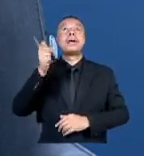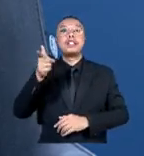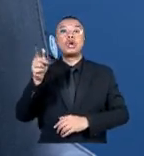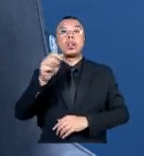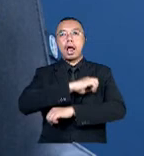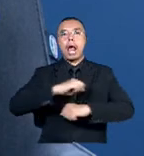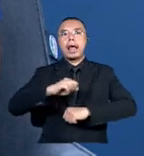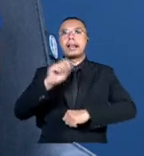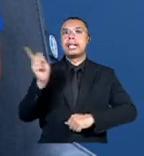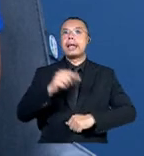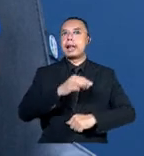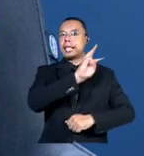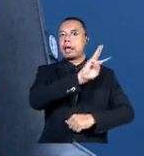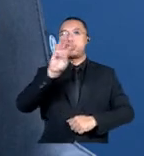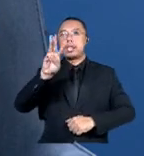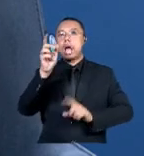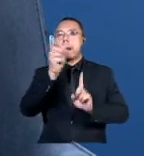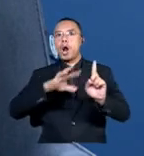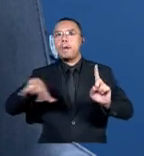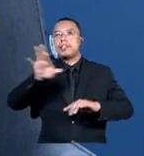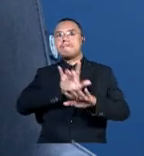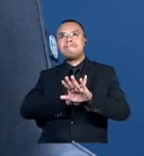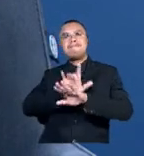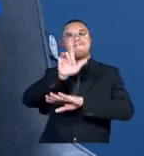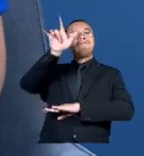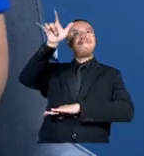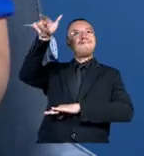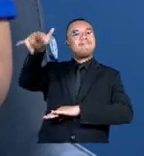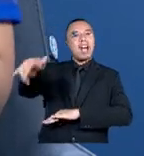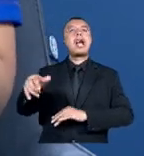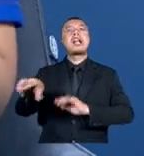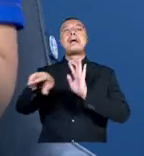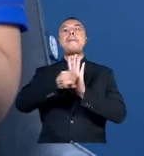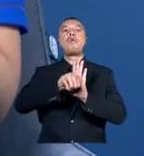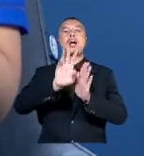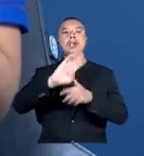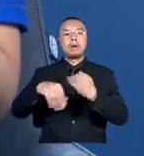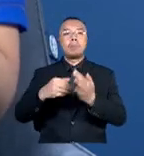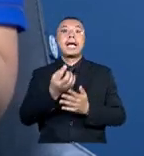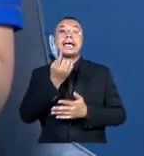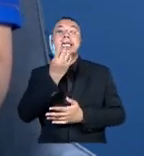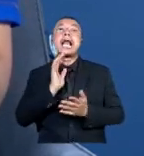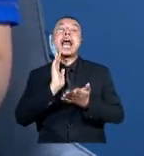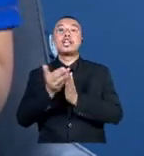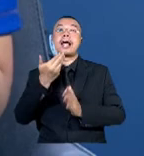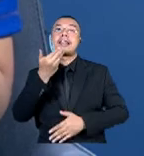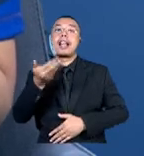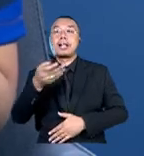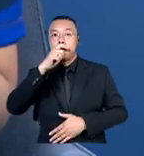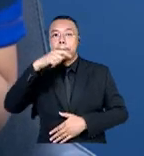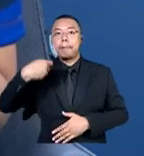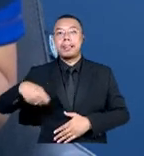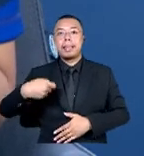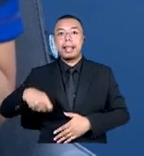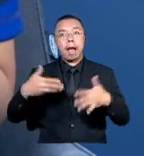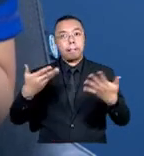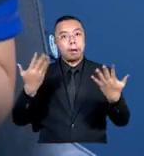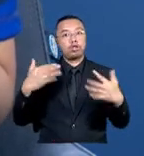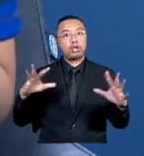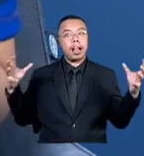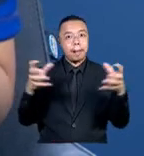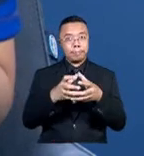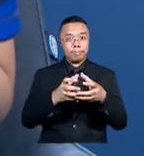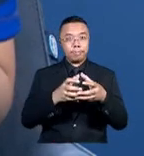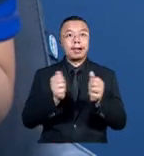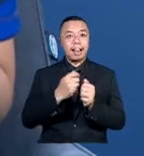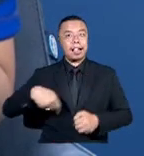dari 33 provinsi di Indonesia ini akan tiba di Papua. Saya izin langsung akan bertanya ke Pak Menteri. Pak Menteri, apakah sudah